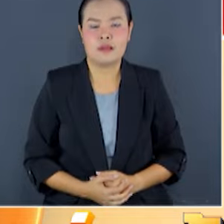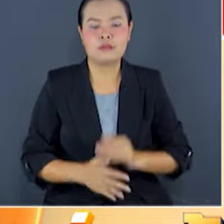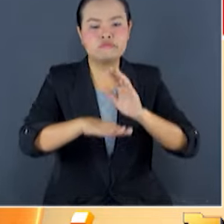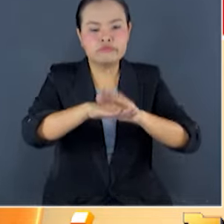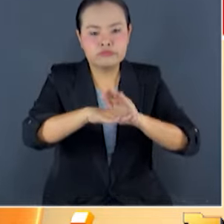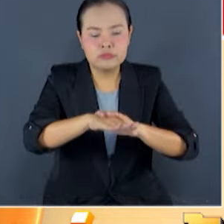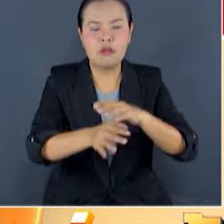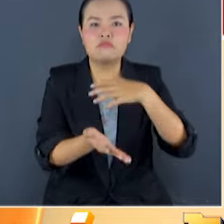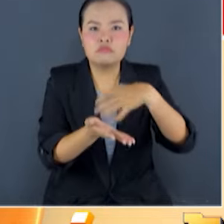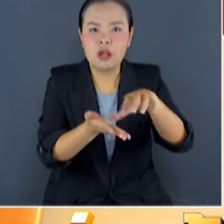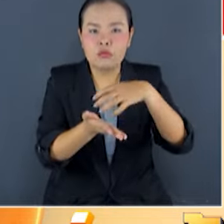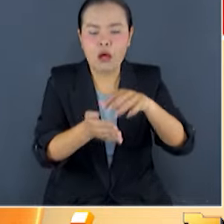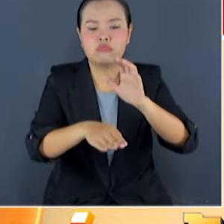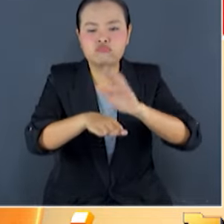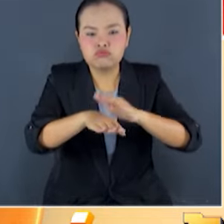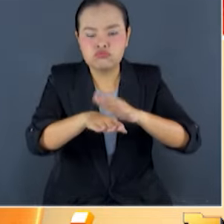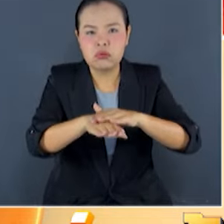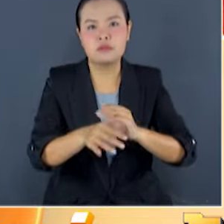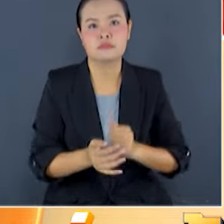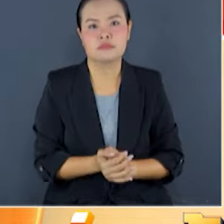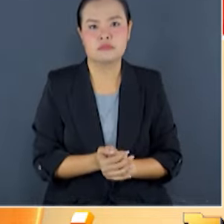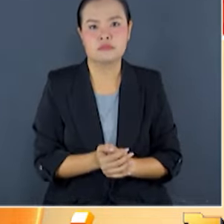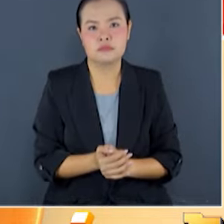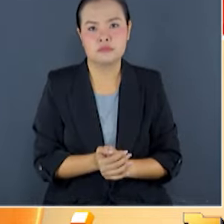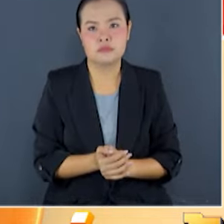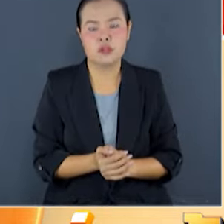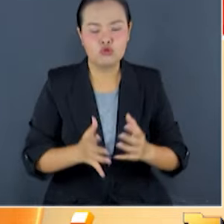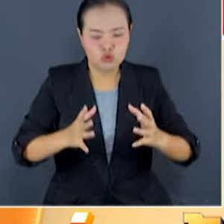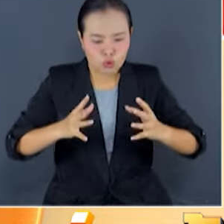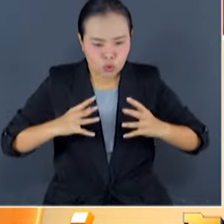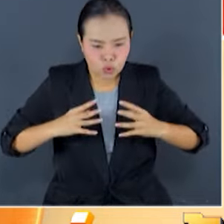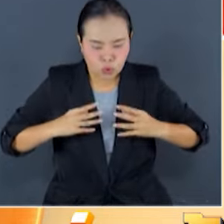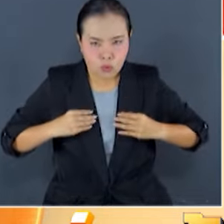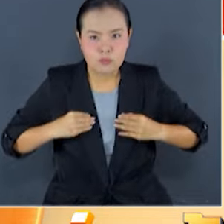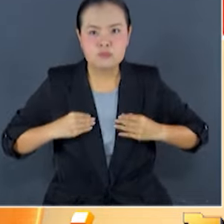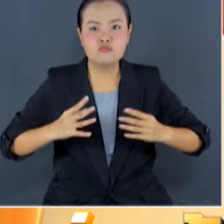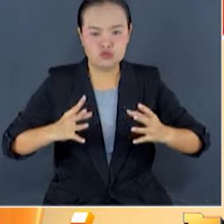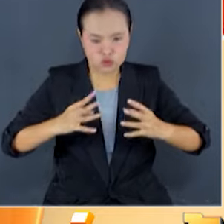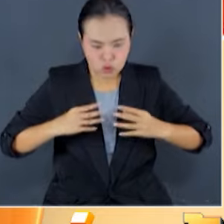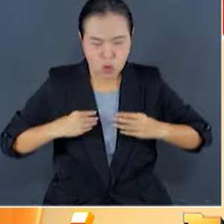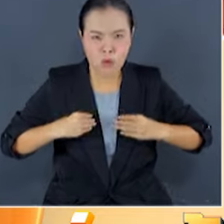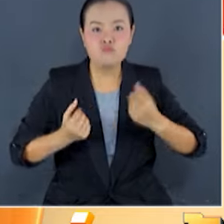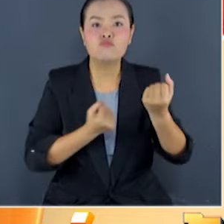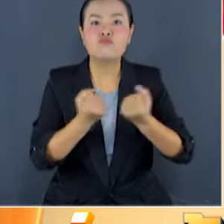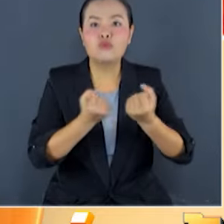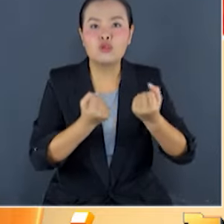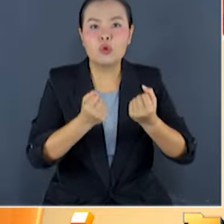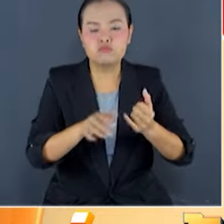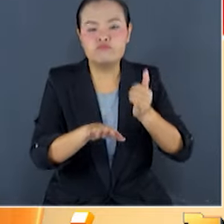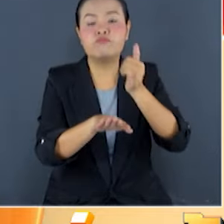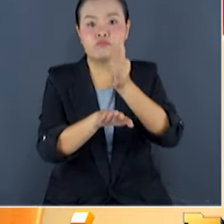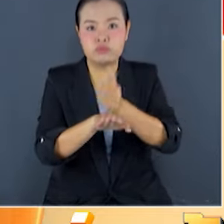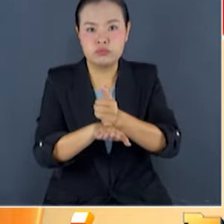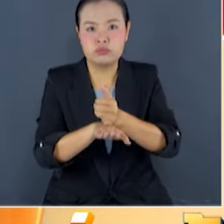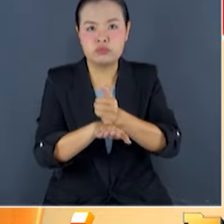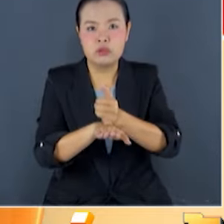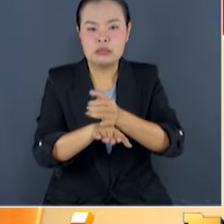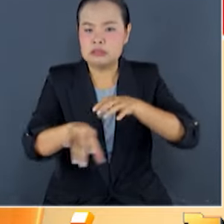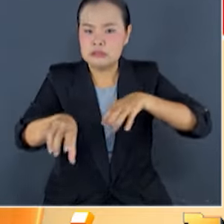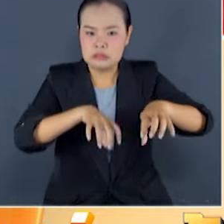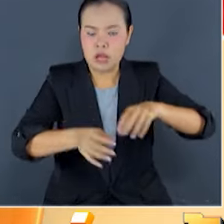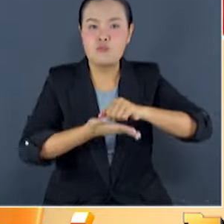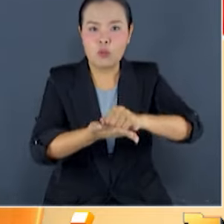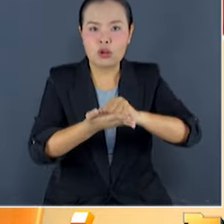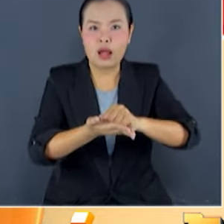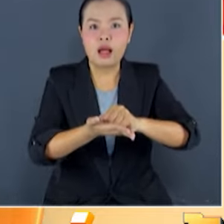กล่อมนายมณฑลจนสุดท้ายนายมณฑลก็ยอมแล้วฮะยอมเดี๋ยวจะขึ้นรถของทางวัดไปวัดเดี๋ยวจัดรถให้เลยไปที่